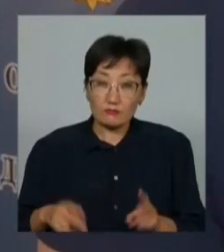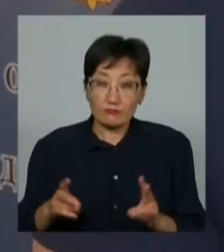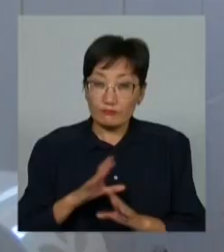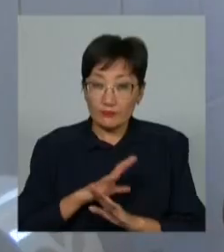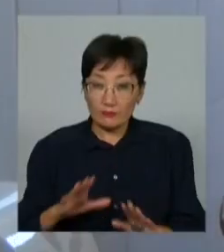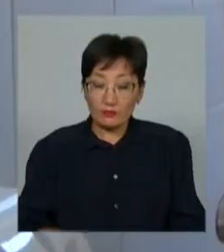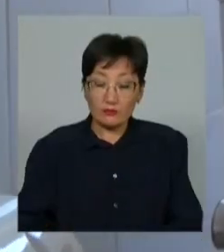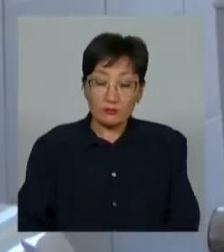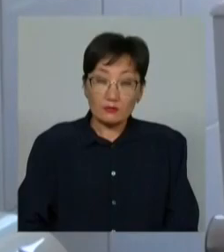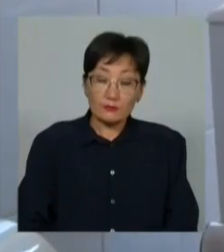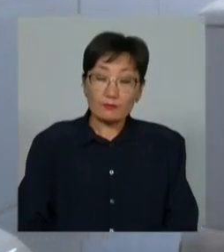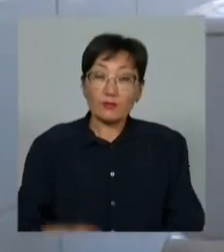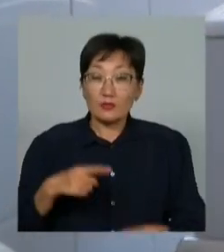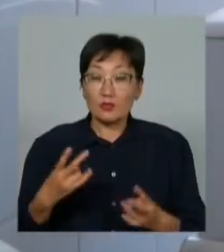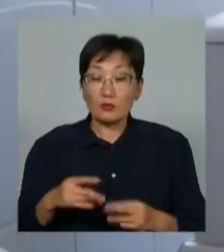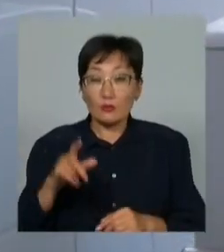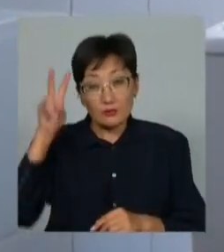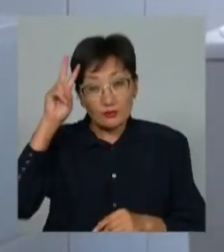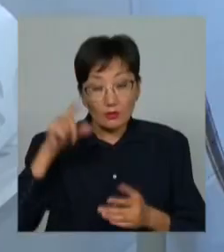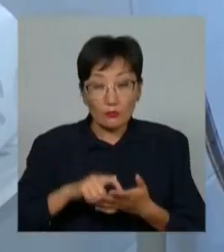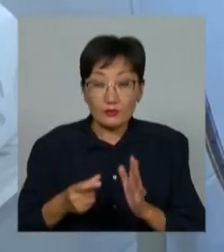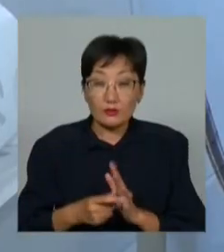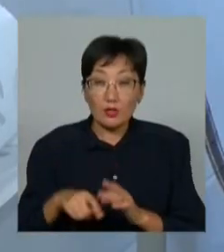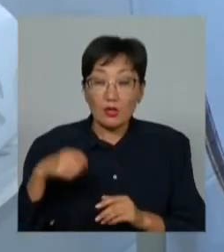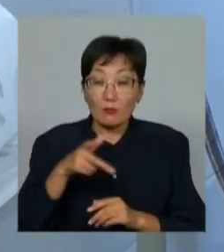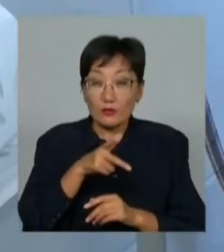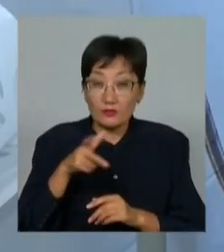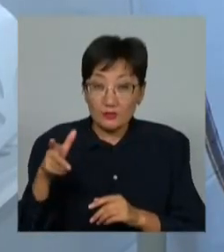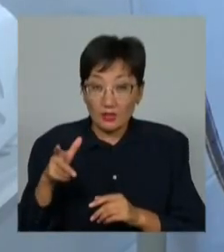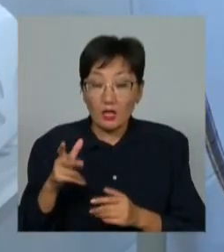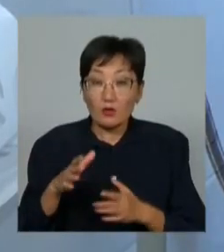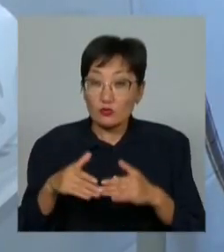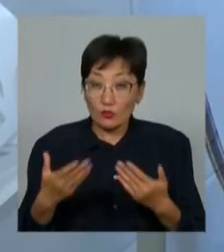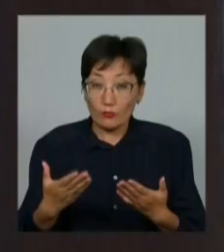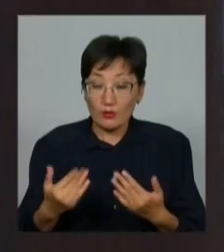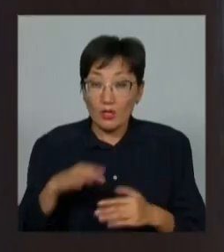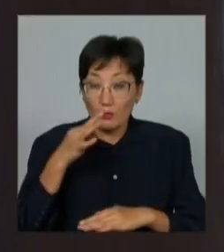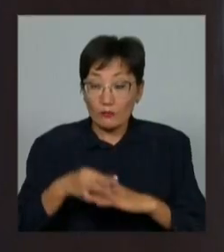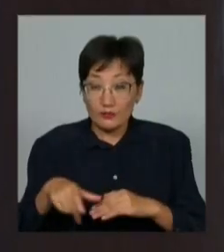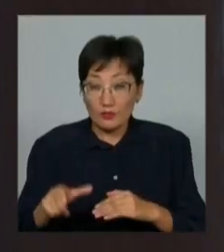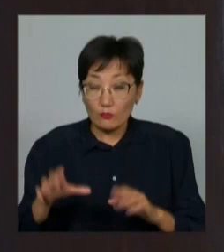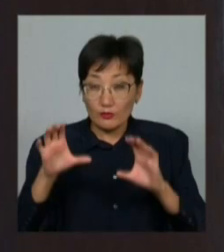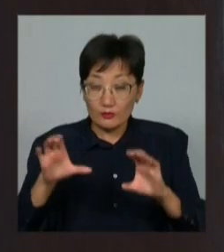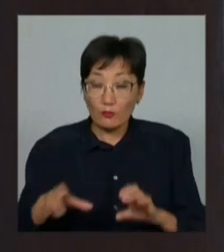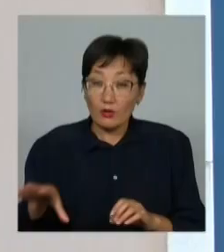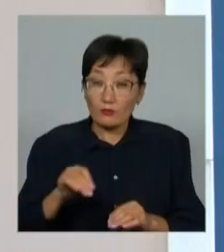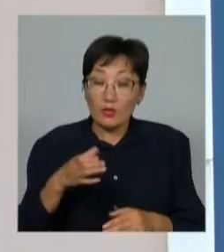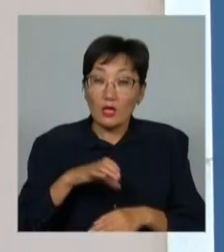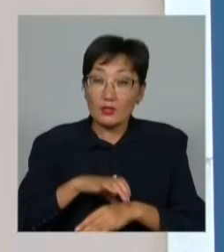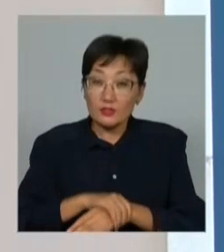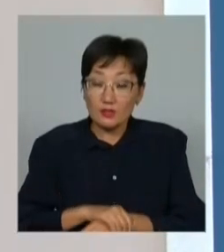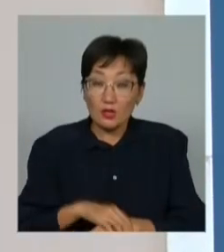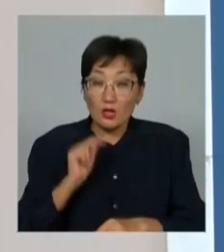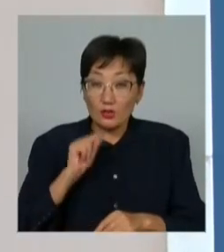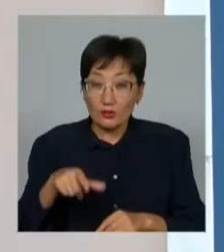байқалмаған. Айта кетейік, әжетхана бөлмесінде бейнебақылау камерасы орнатылмаған, ал жауаптылар заң жүзінде барлығы анықталып,